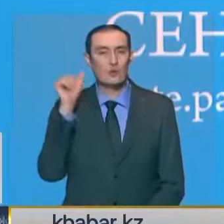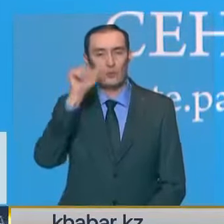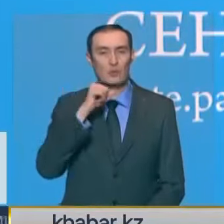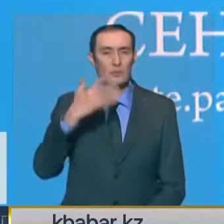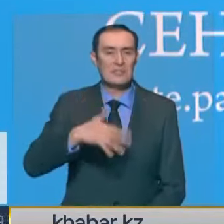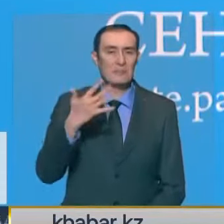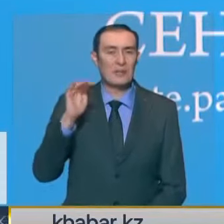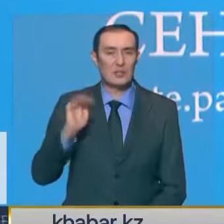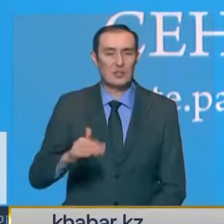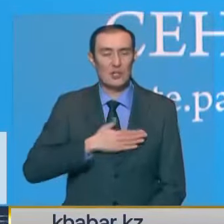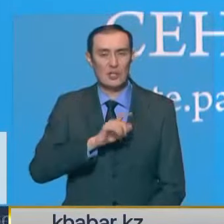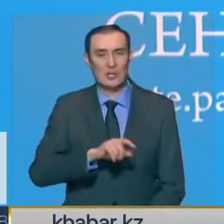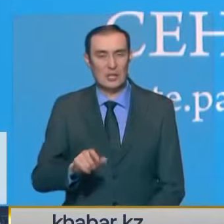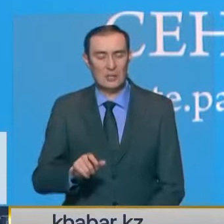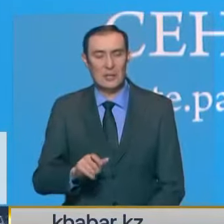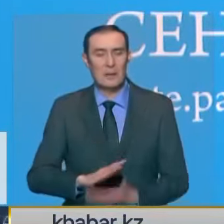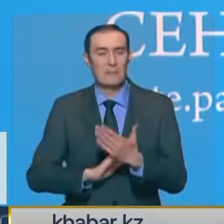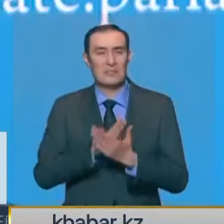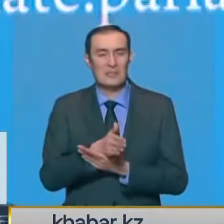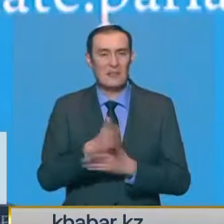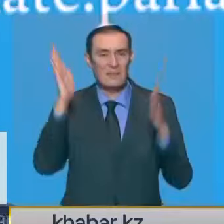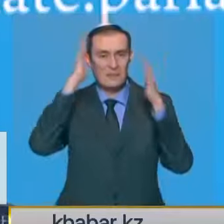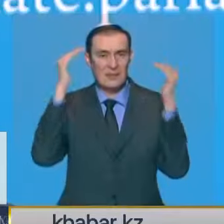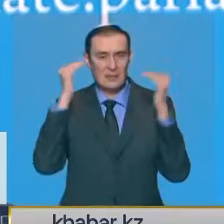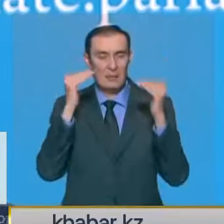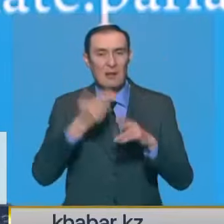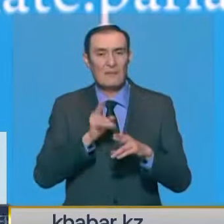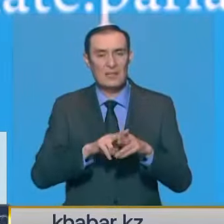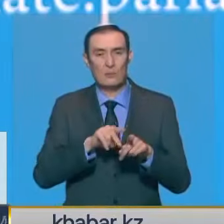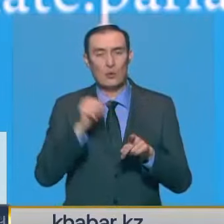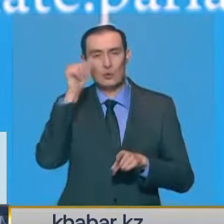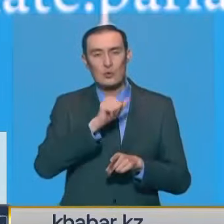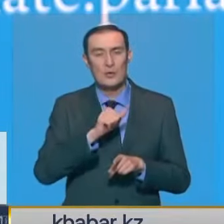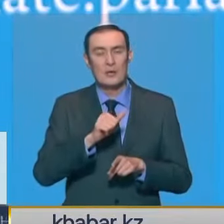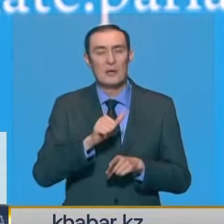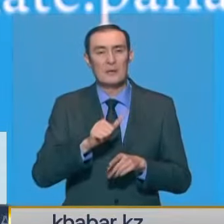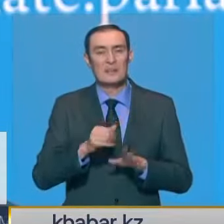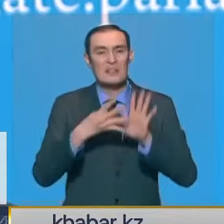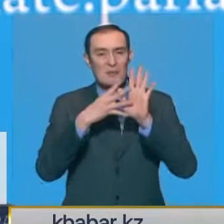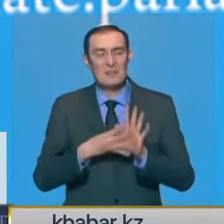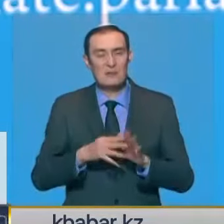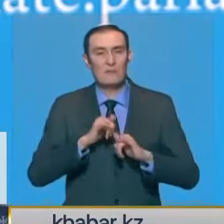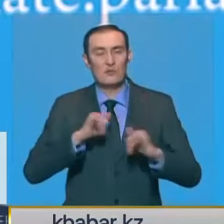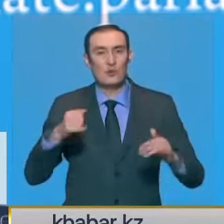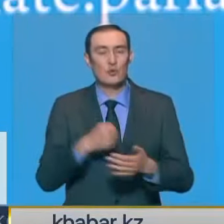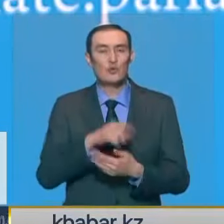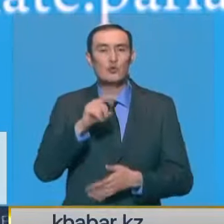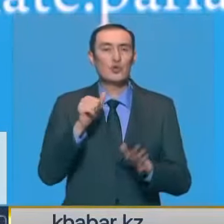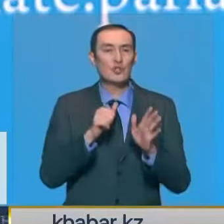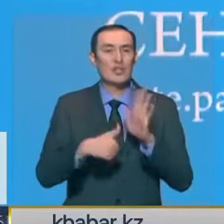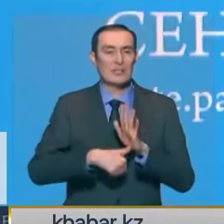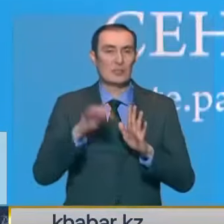государства наших граждан посетила Вьетнам в этом году за 9 месяцев ихнее количество выросло до